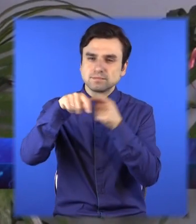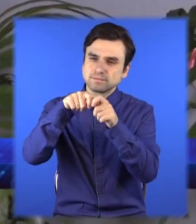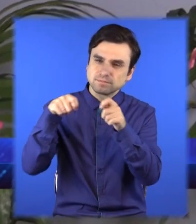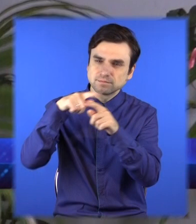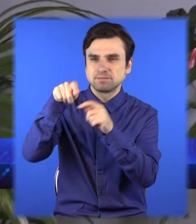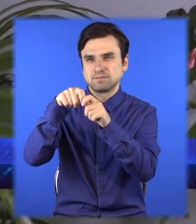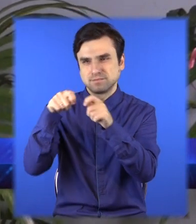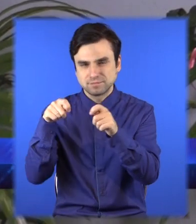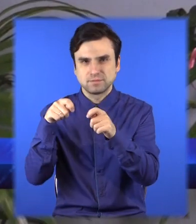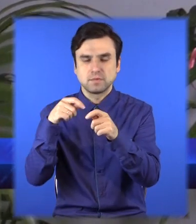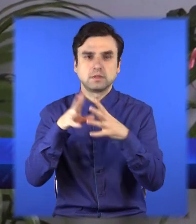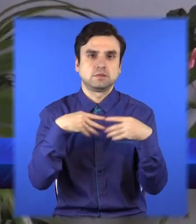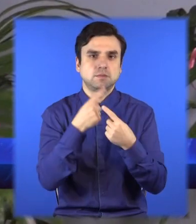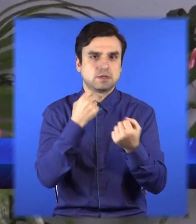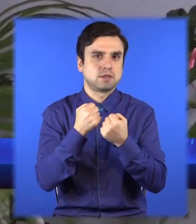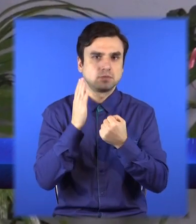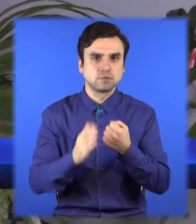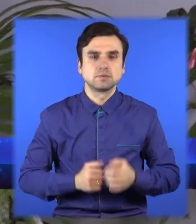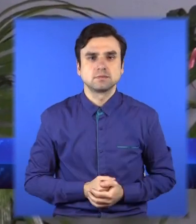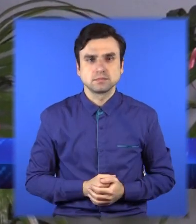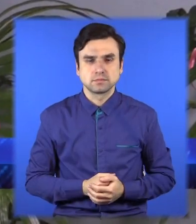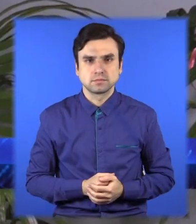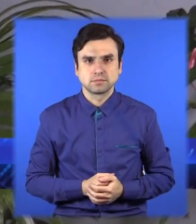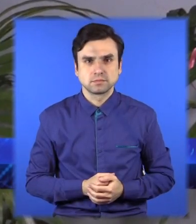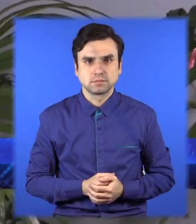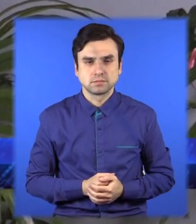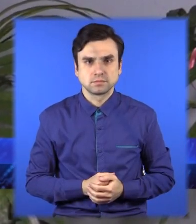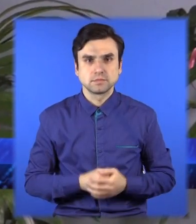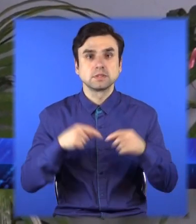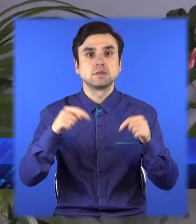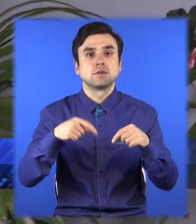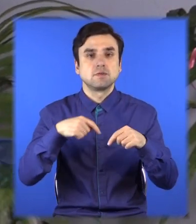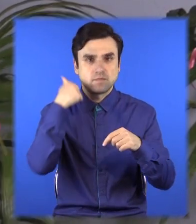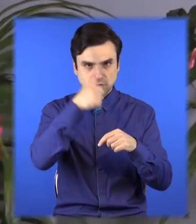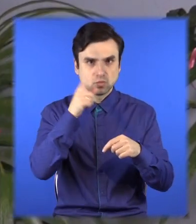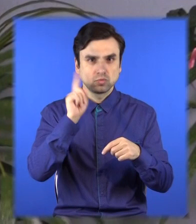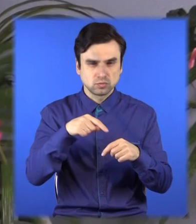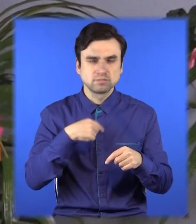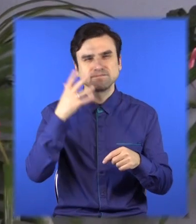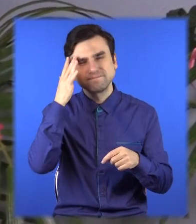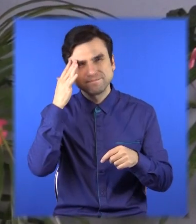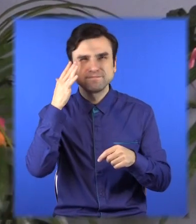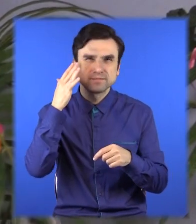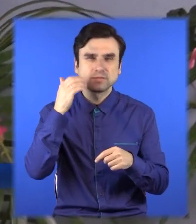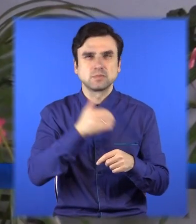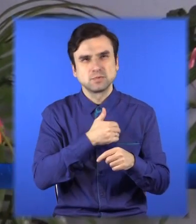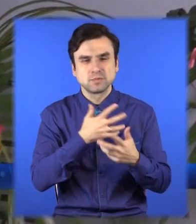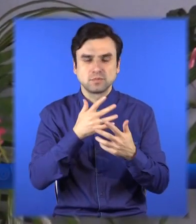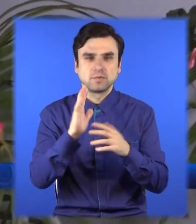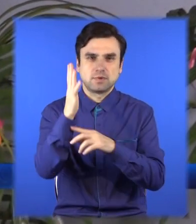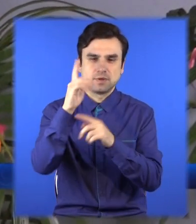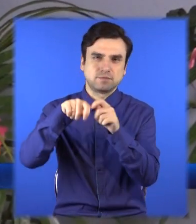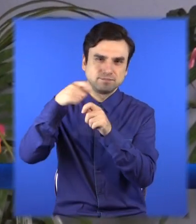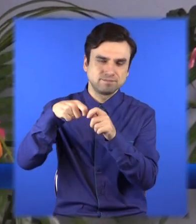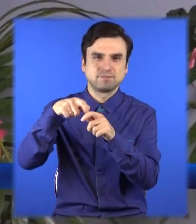році ми також зробили такі побажання. Воно знову виросло, зацвіло. І сьогодні